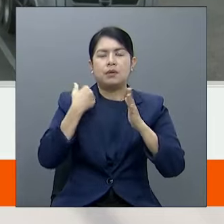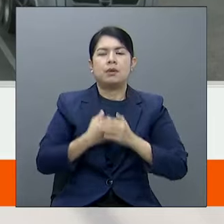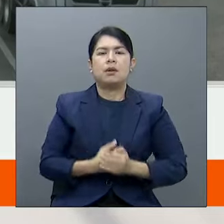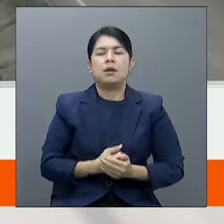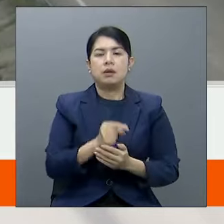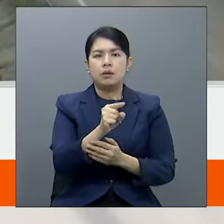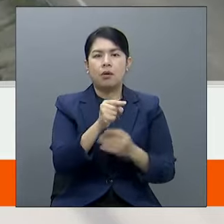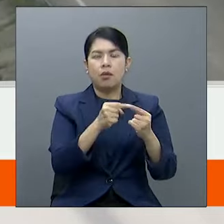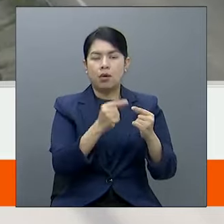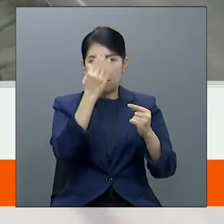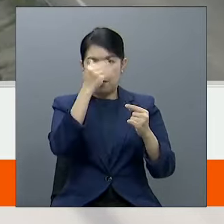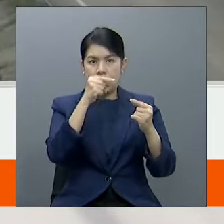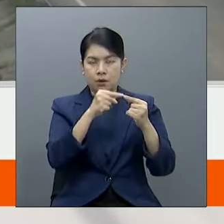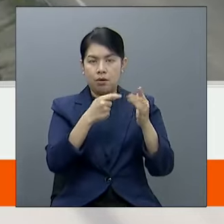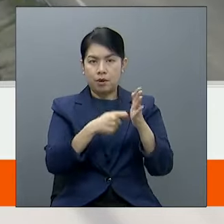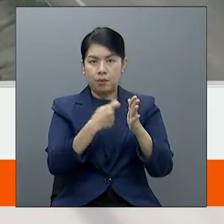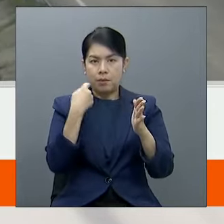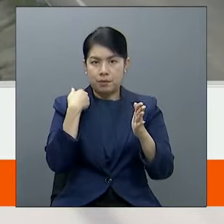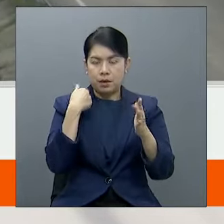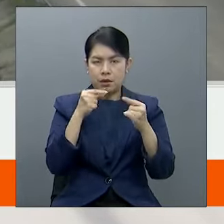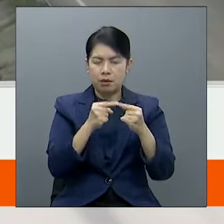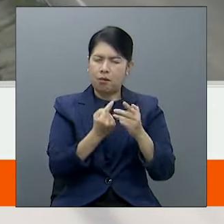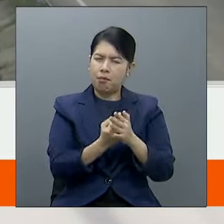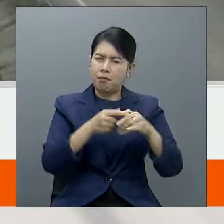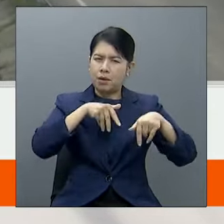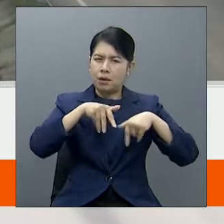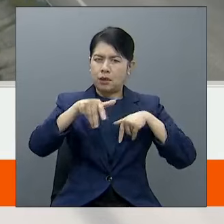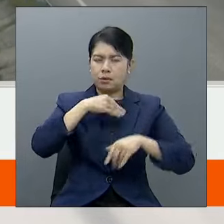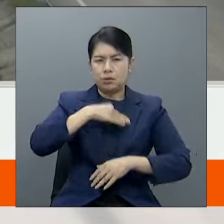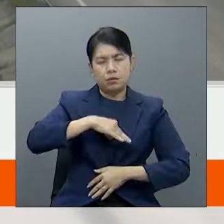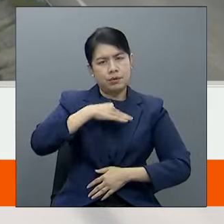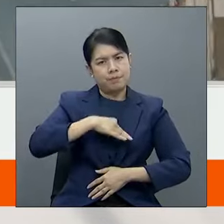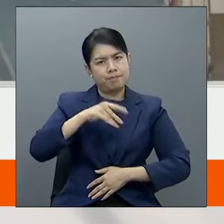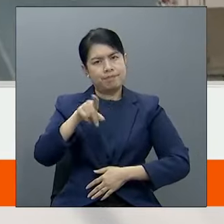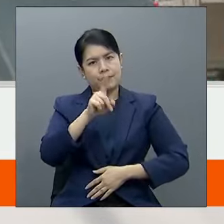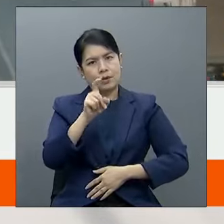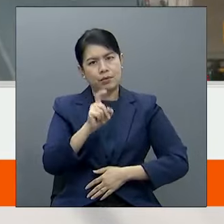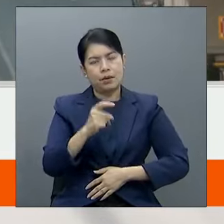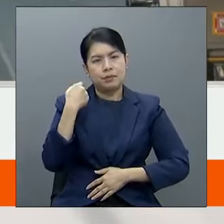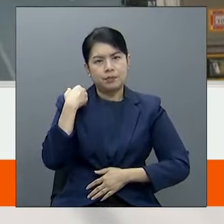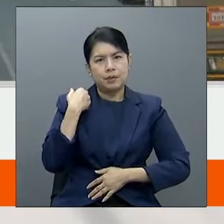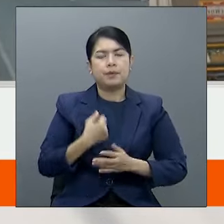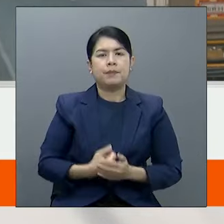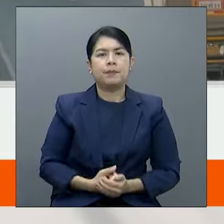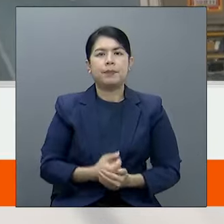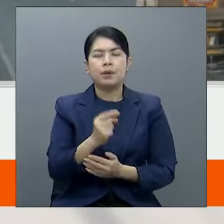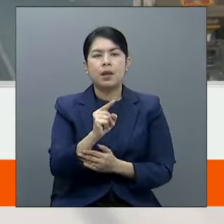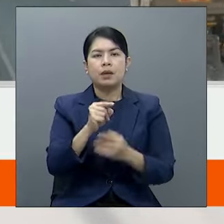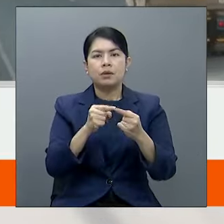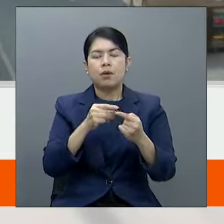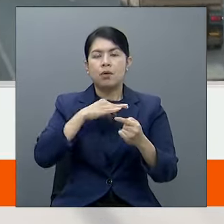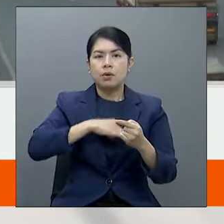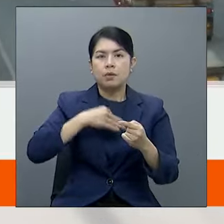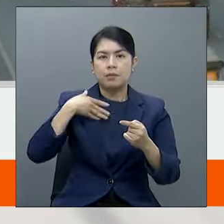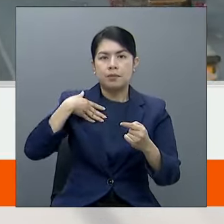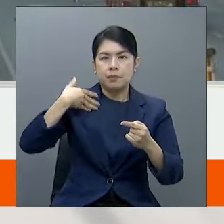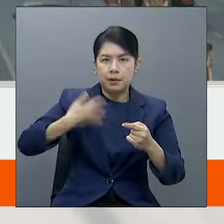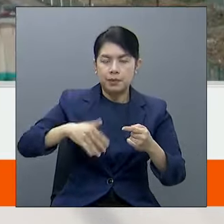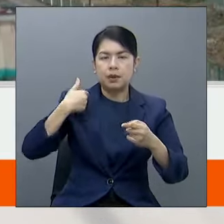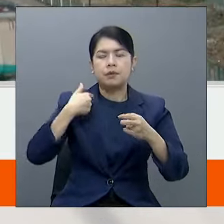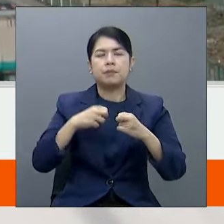ทำให้มันเกิดความรู้สึกกับประชาชนในพื้นที่โดยเฉพาะคนที่อยู่ตรงนั้นนะครับนะฮะที่มีความเดือดร้อนนะครับ